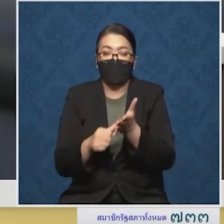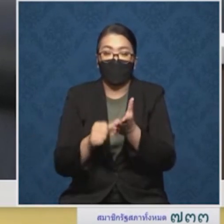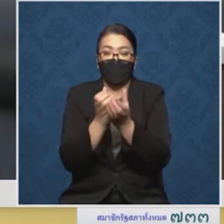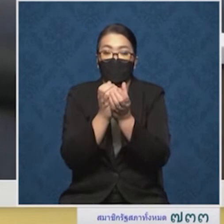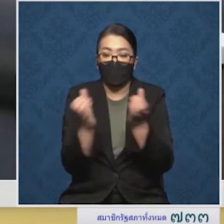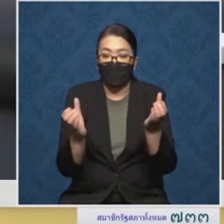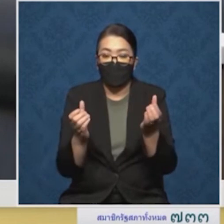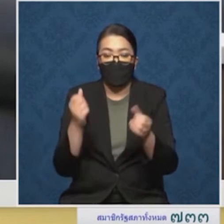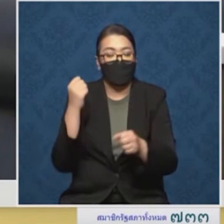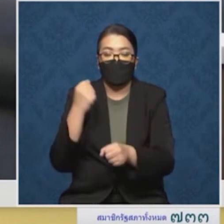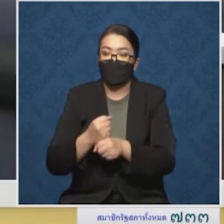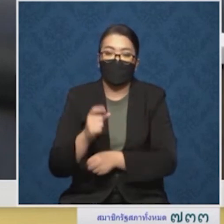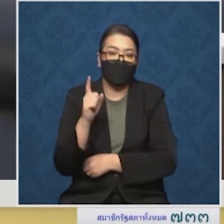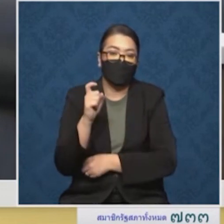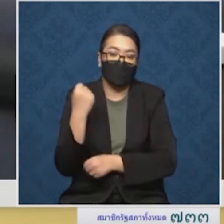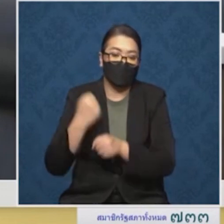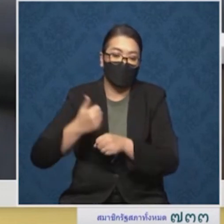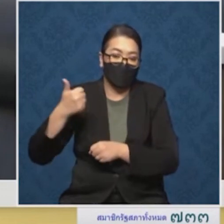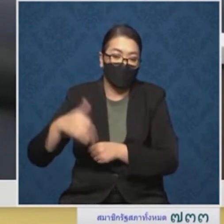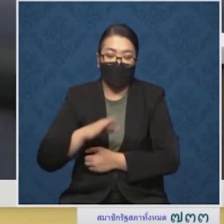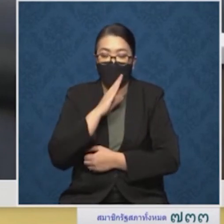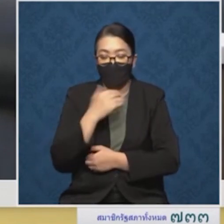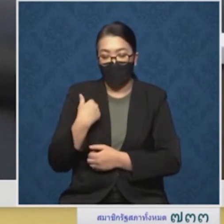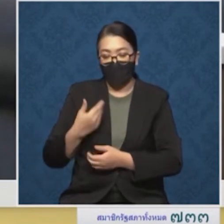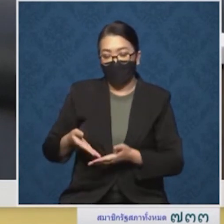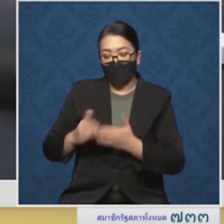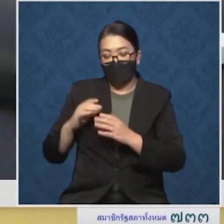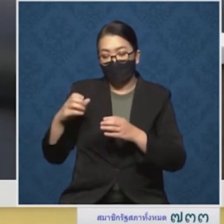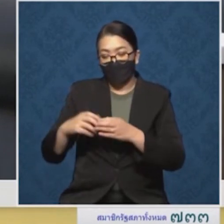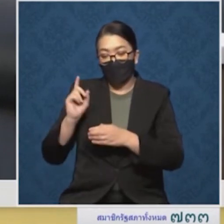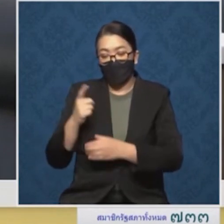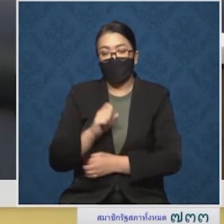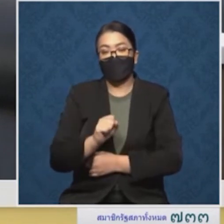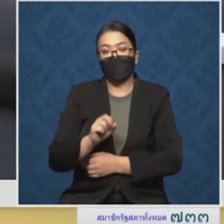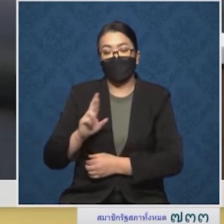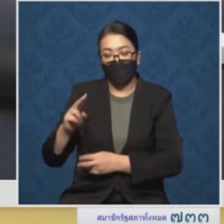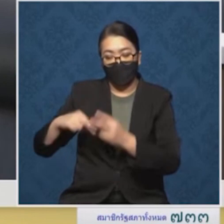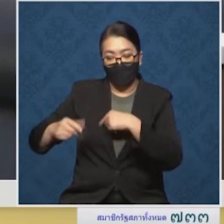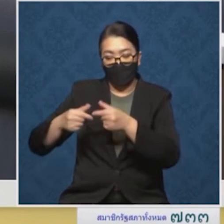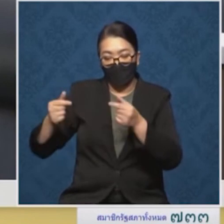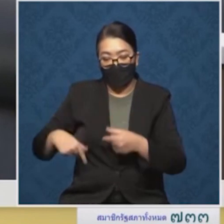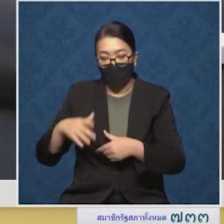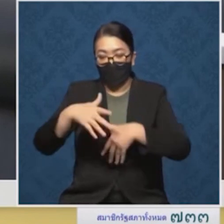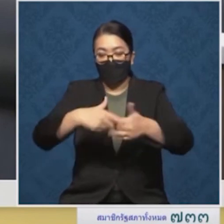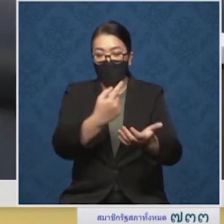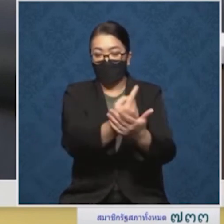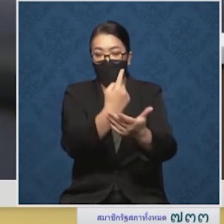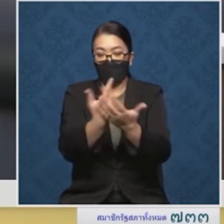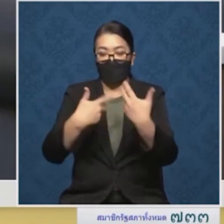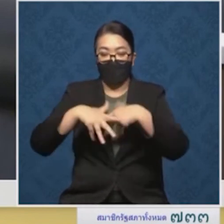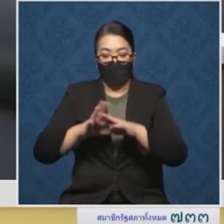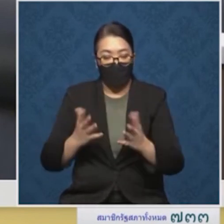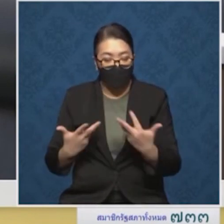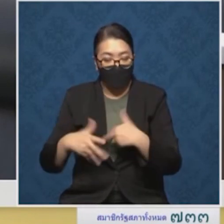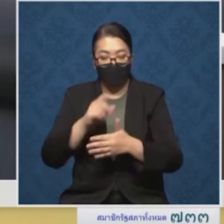มันจะมสามารถทำได้เลยใกรณีที่จะมีสรอมาร่างกรณีที่จะประชชนทจะมาร่วมเขียนรบนูลไม่